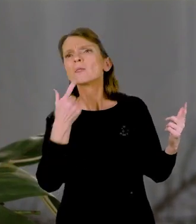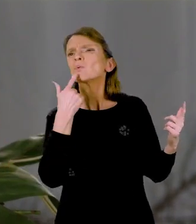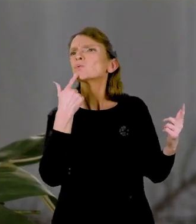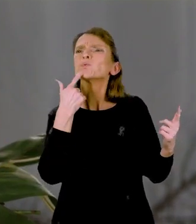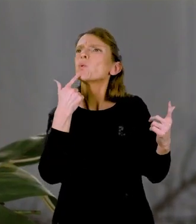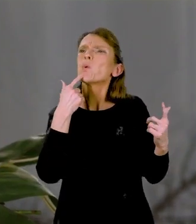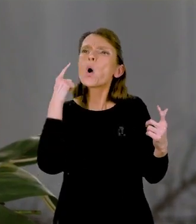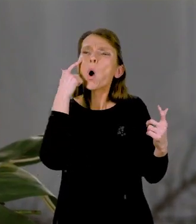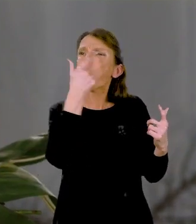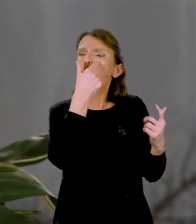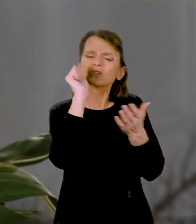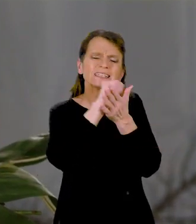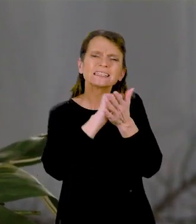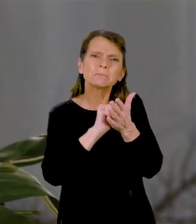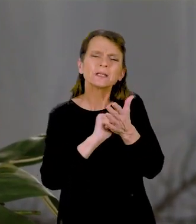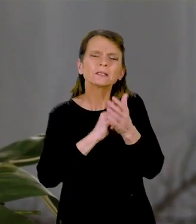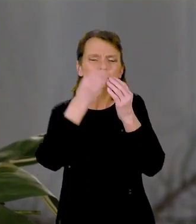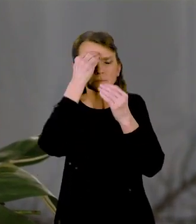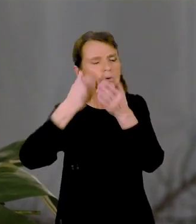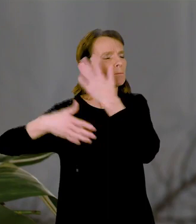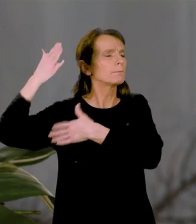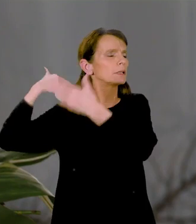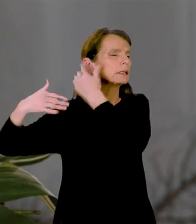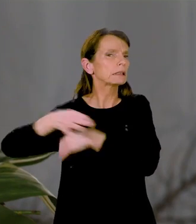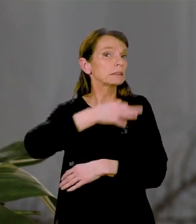Kdo uči izbrisat spomina nekdanje dni?